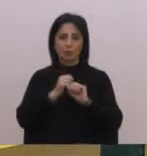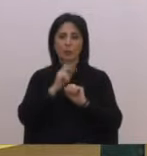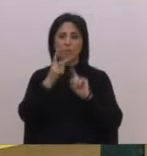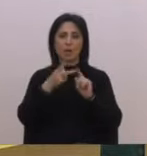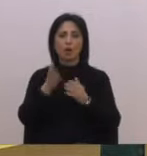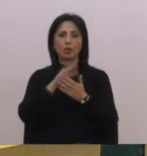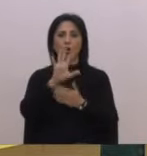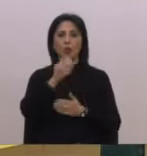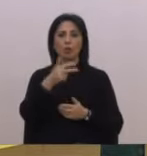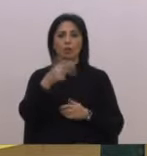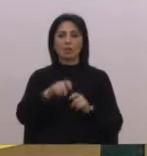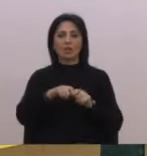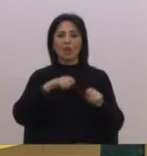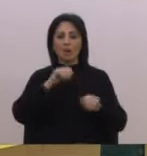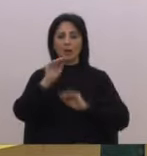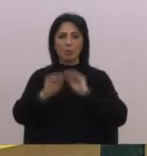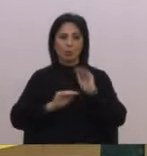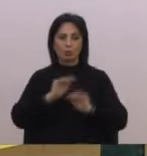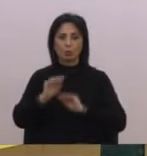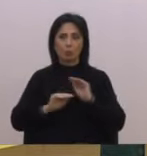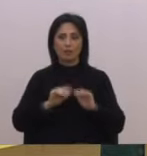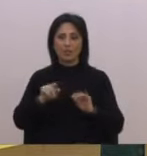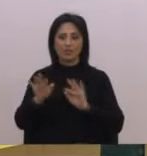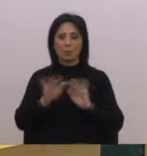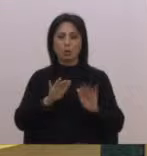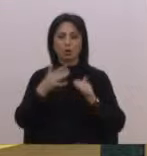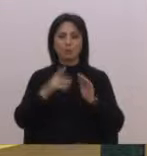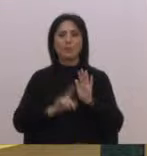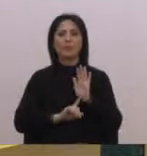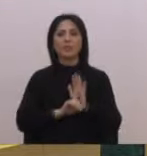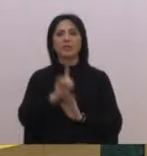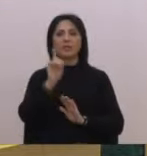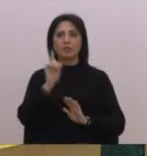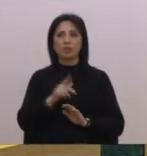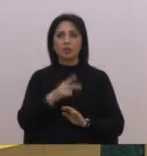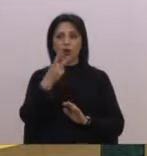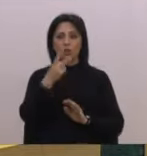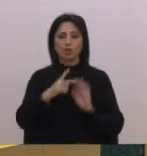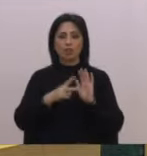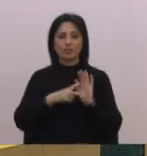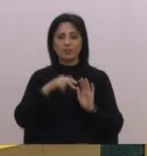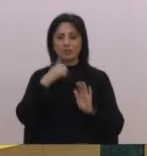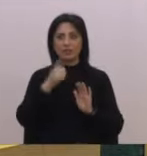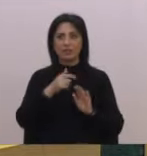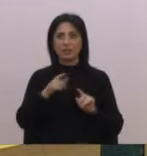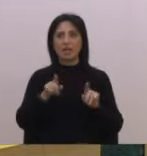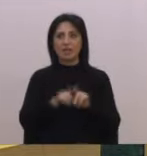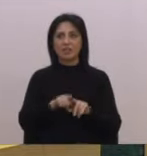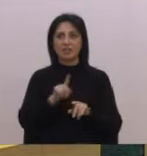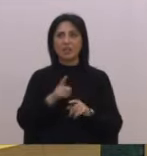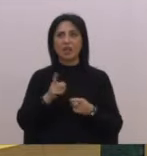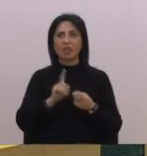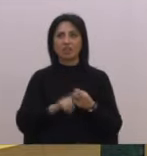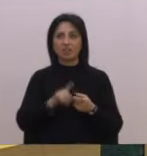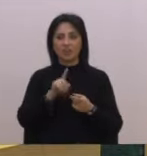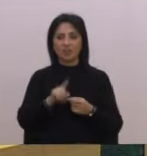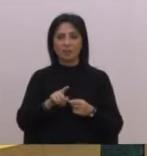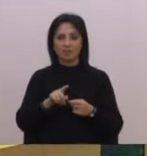ეტაპზე 530 კილომეტრის მოწყობა და ეს პროცესი უკვე დაიწყება 25 წელს. Ასევე, რაც შეეხება